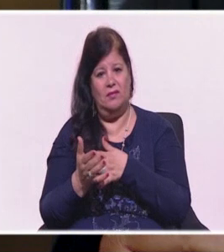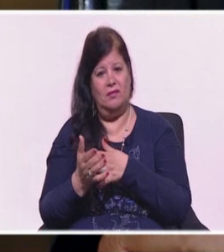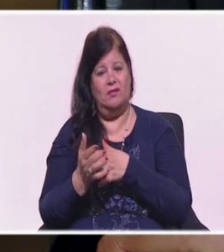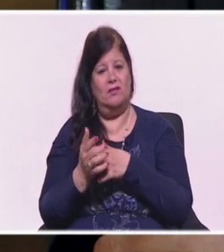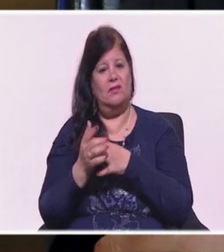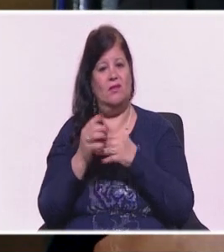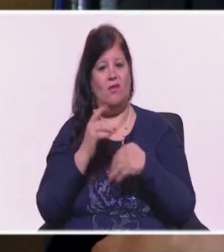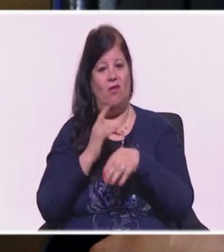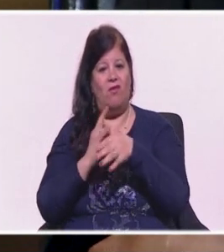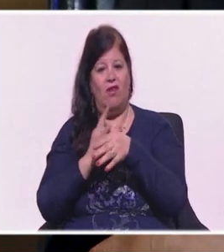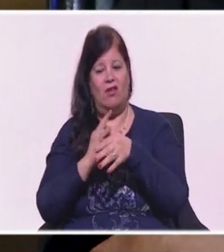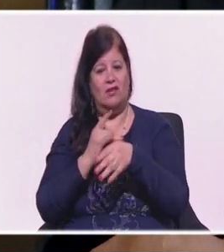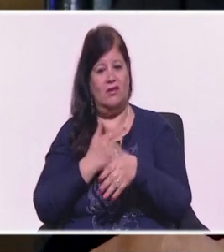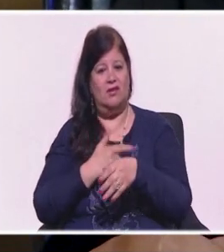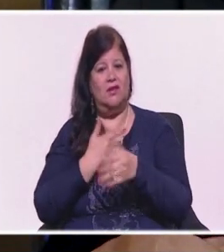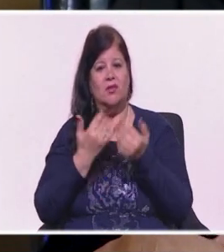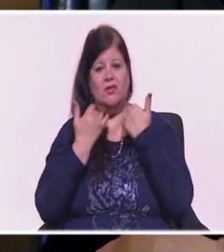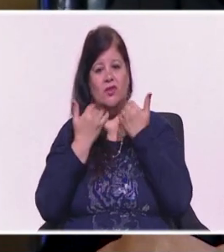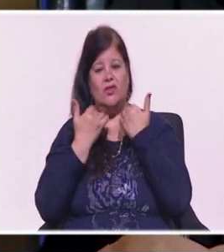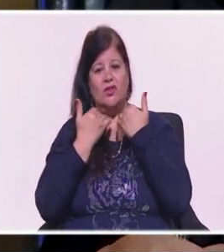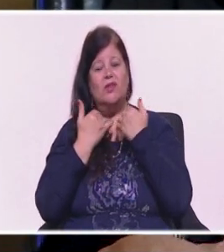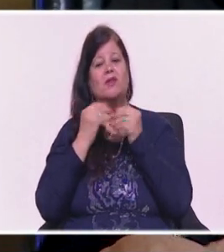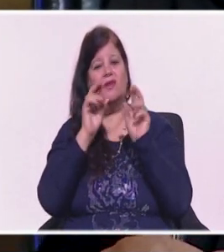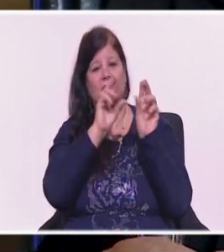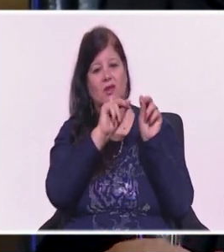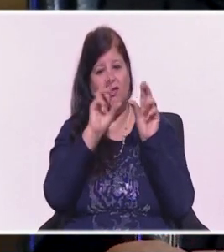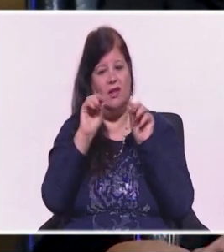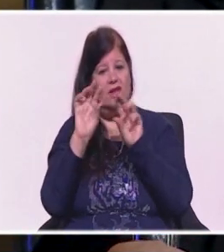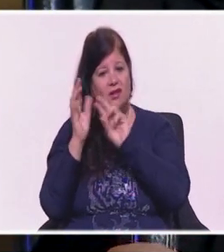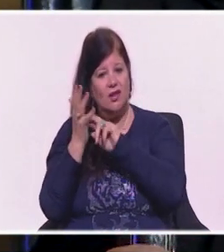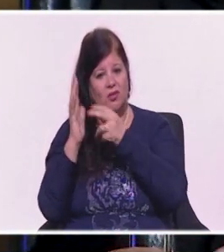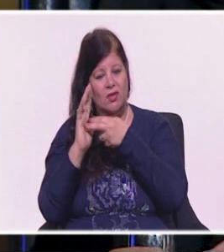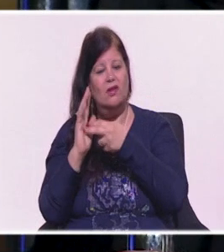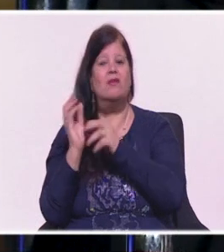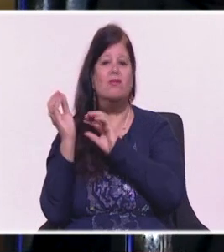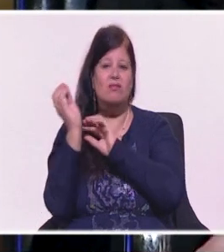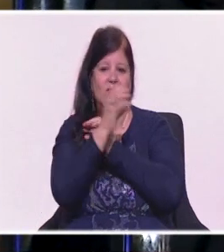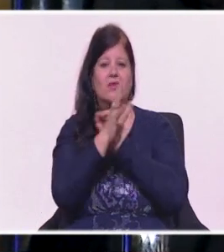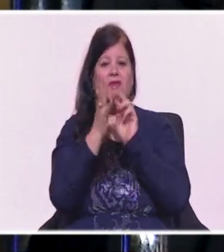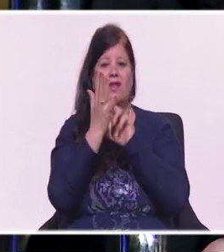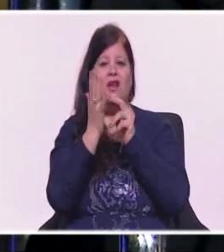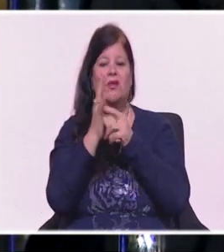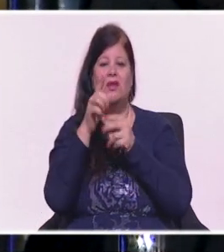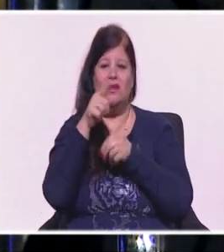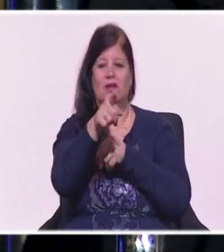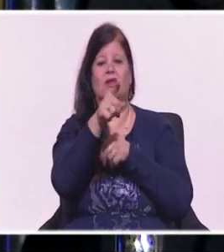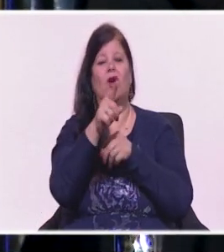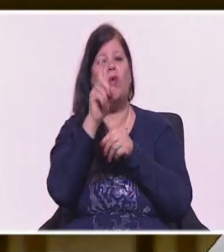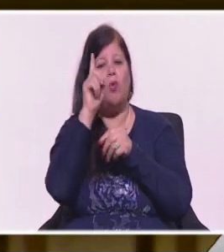فقدت الإحساس وكما تدين تدان، وزي ما رميت أمك بكرة